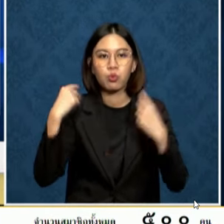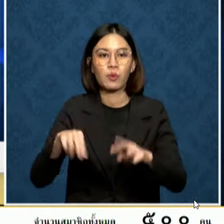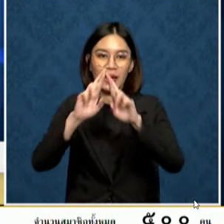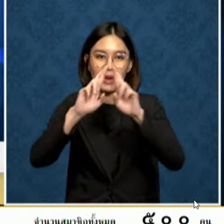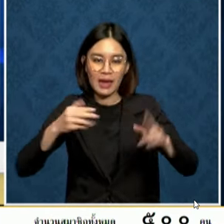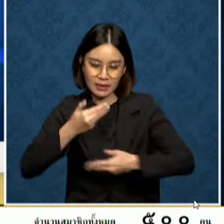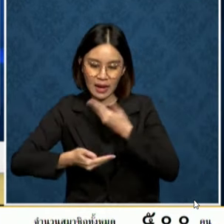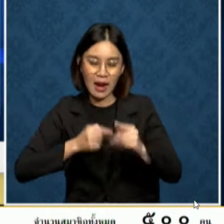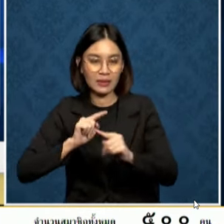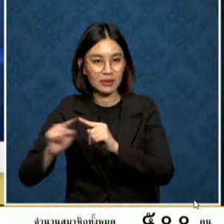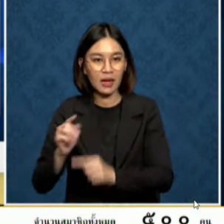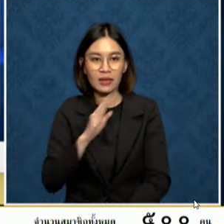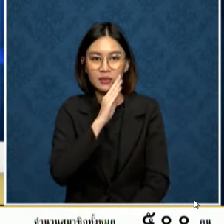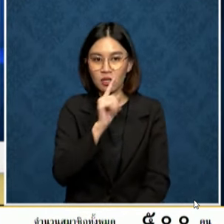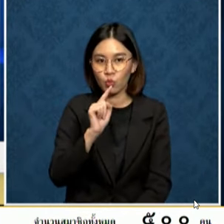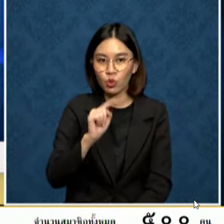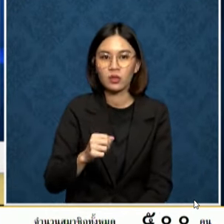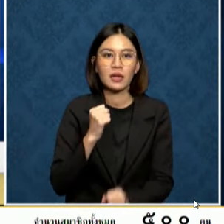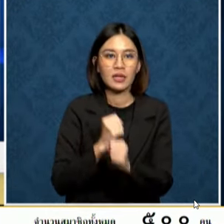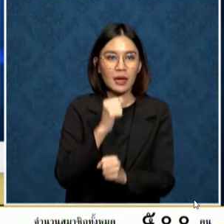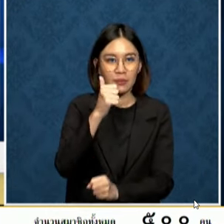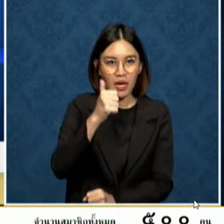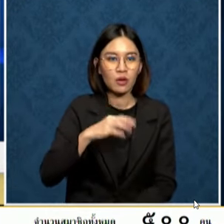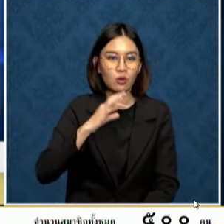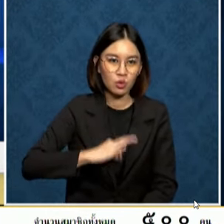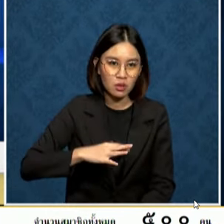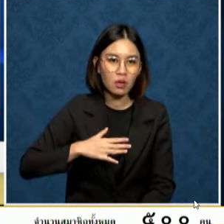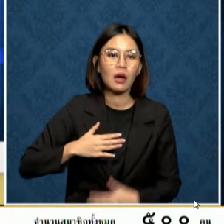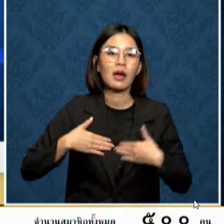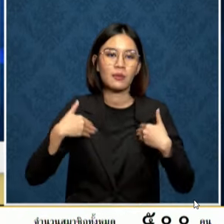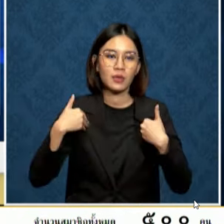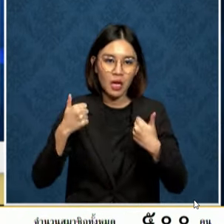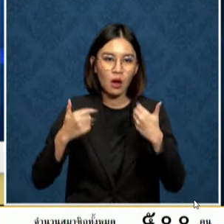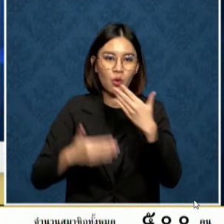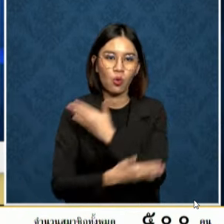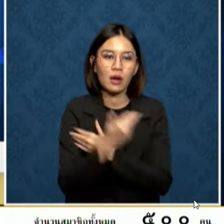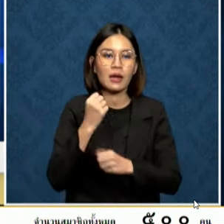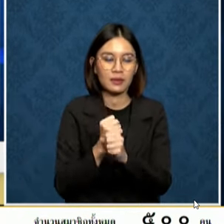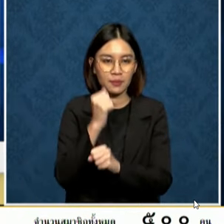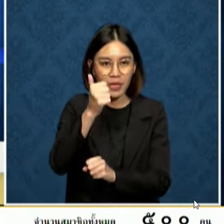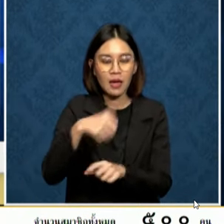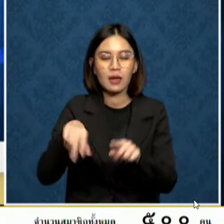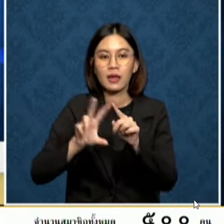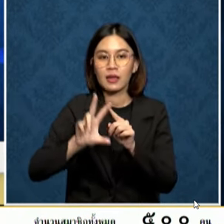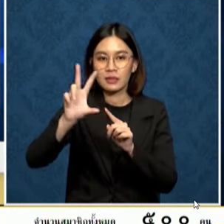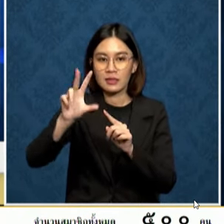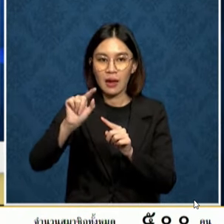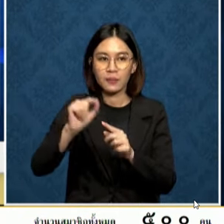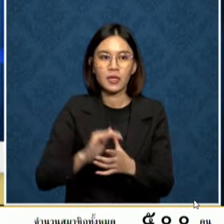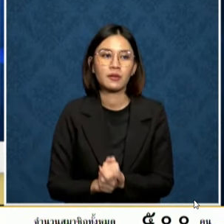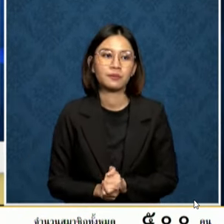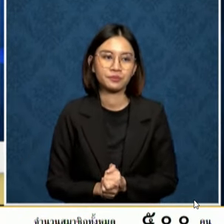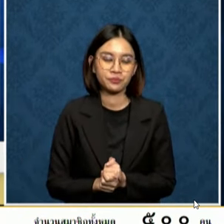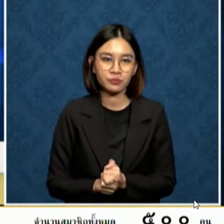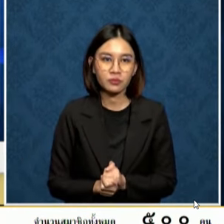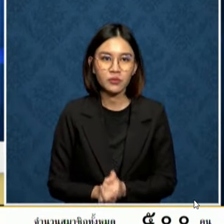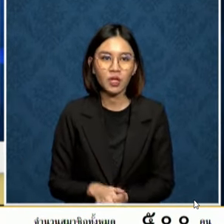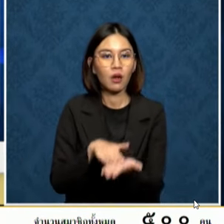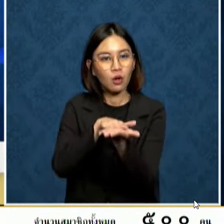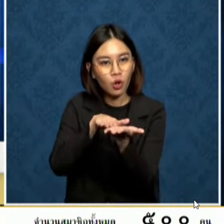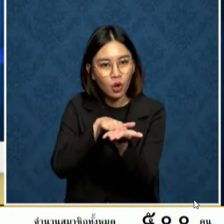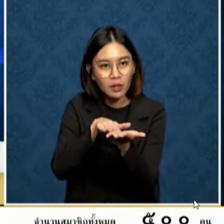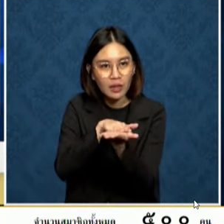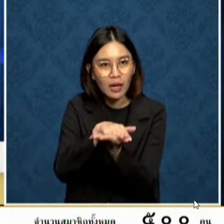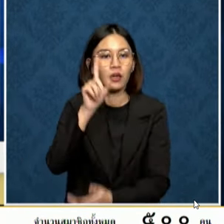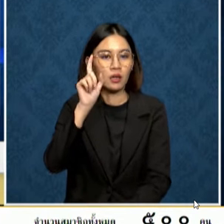ปเทศlasถ้าเขาใช้ได้ เขาเริมอจัraz แลหมื่นบา เขาจะมีโอกาทำคัทรัและ 3. ขอไปพินัฐวล